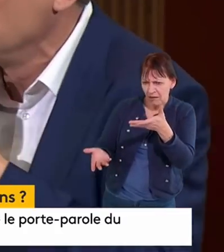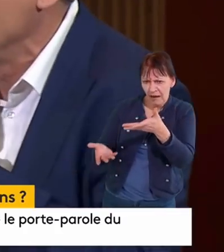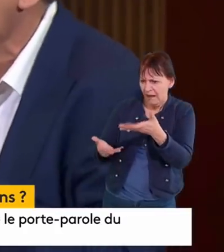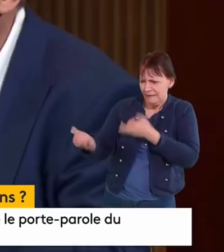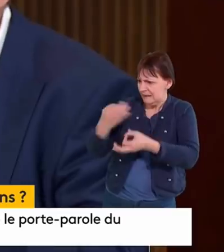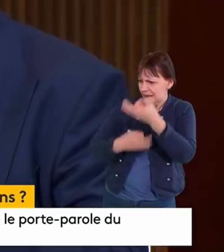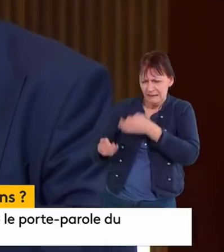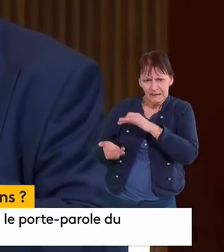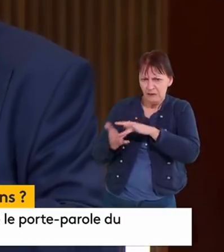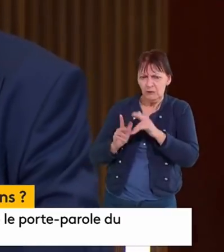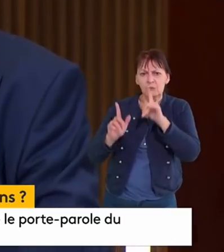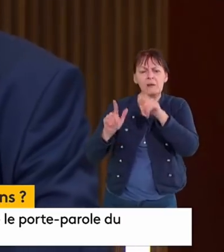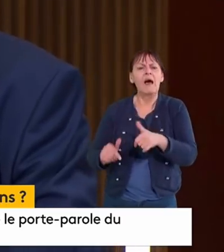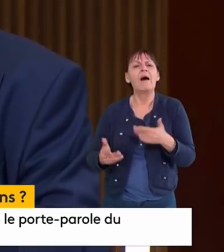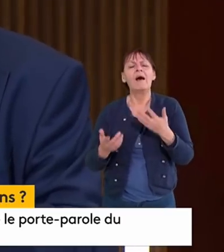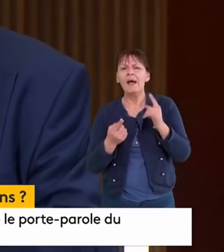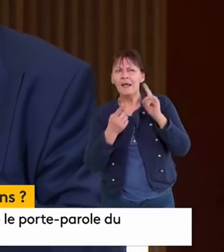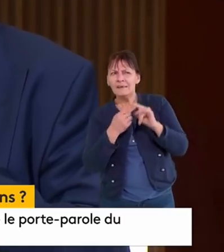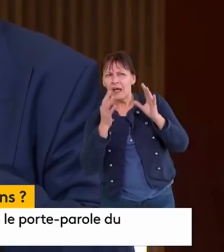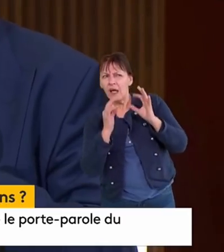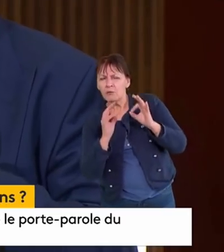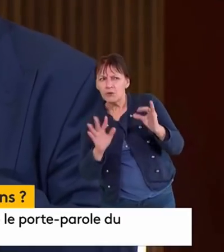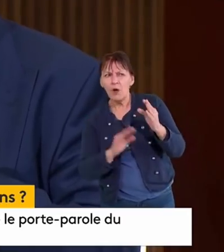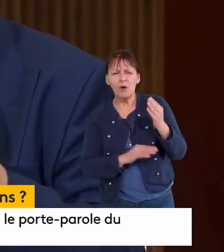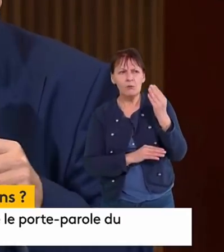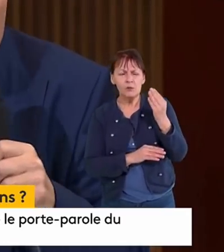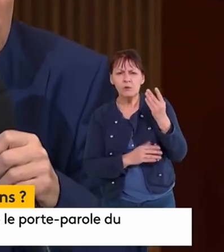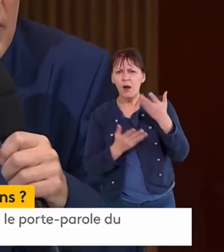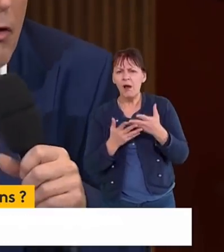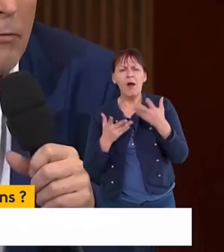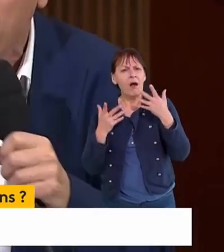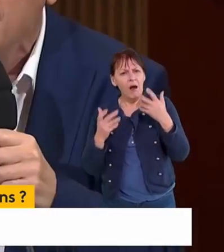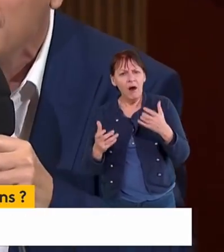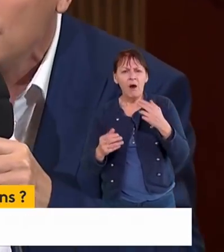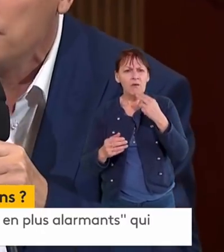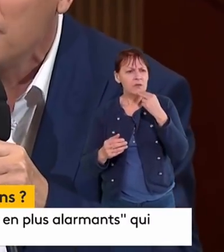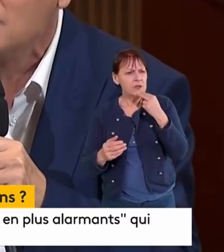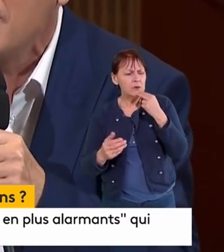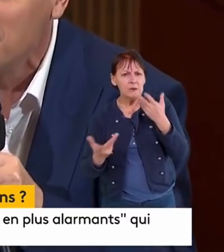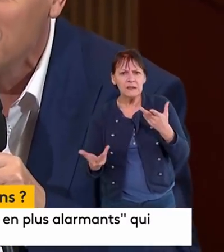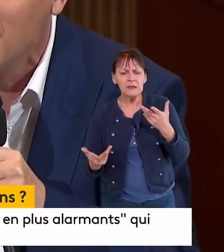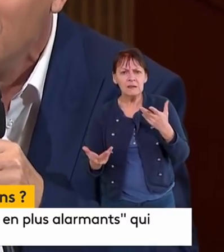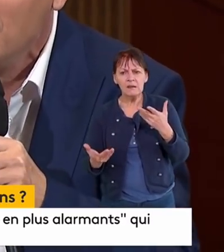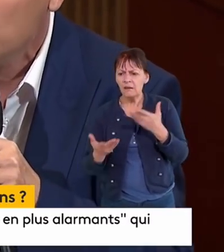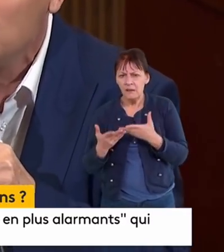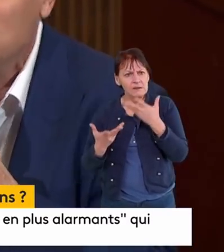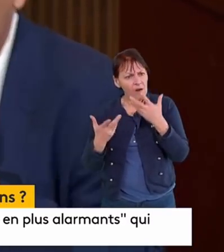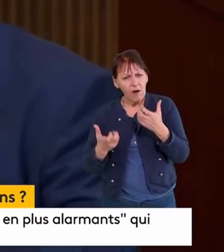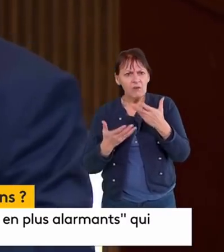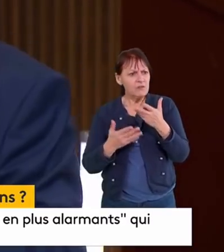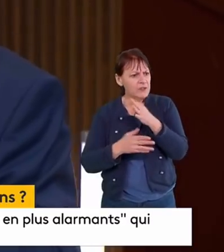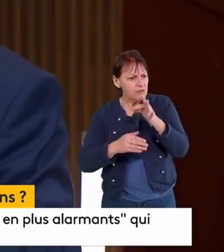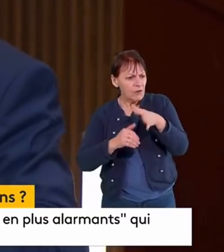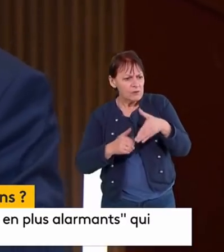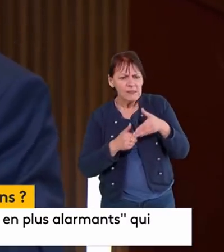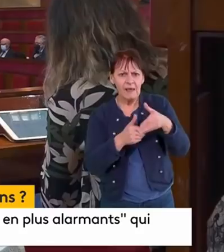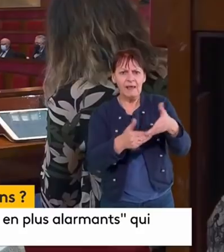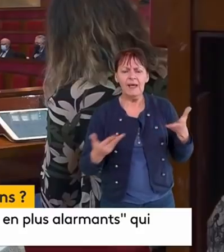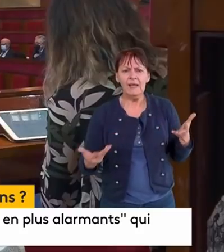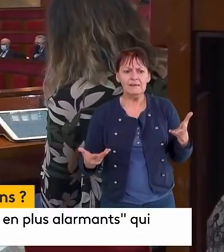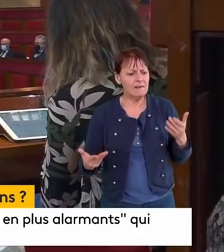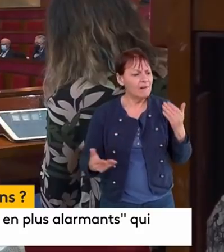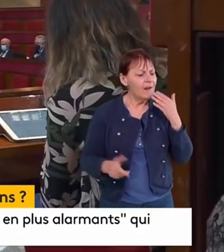exigences environnementales pour le climat. J'entends leur envie d'être utile au pays, de pouvoir servir, d'aider les